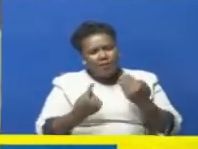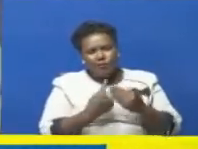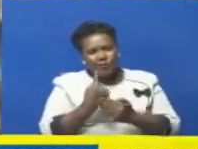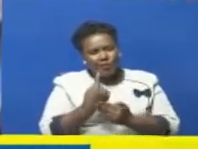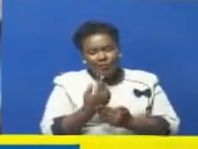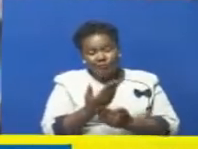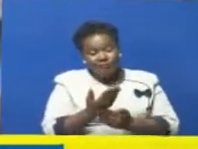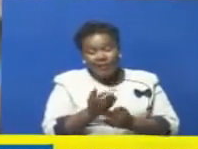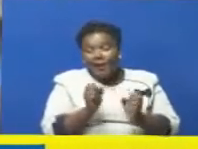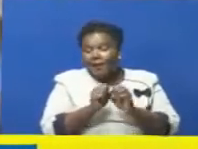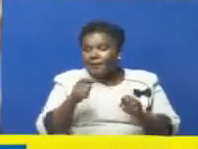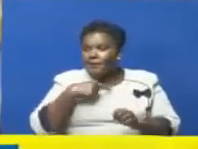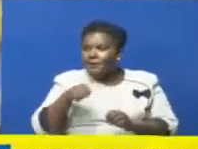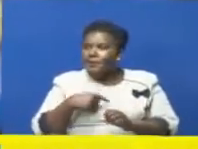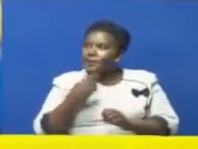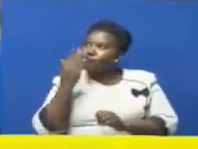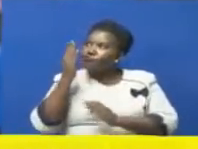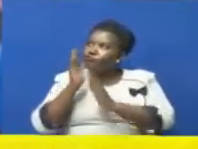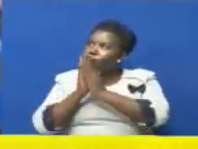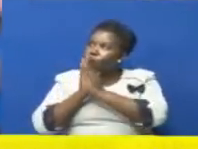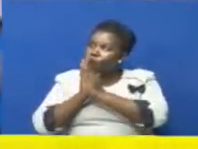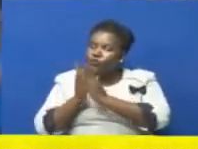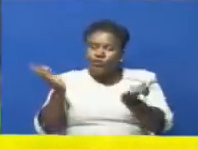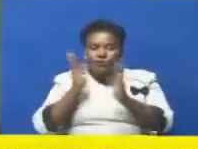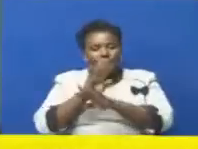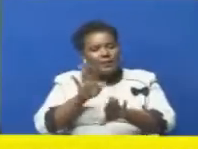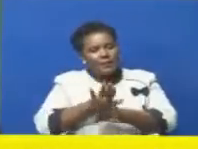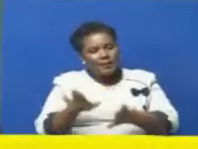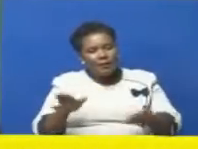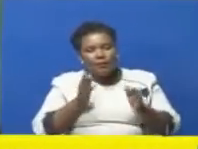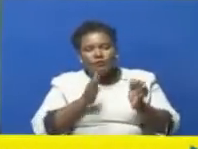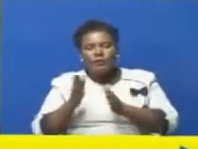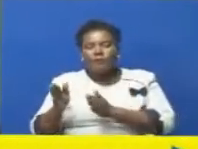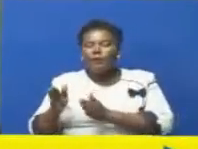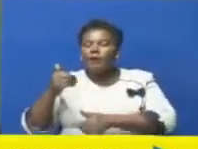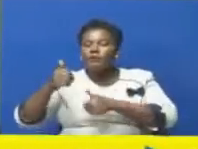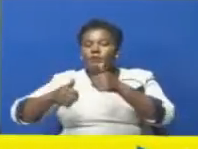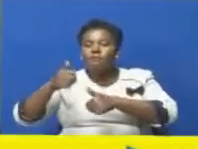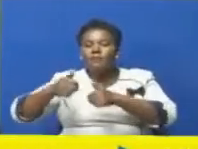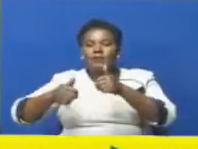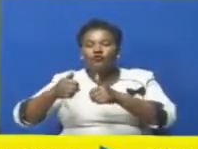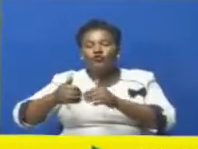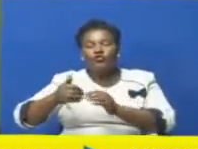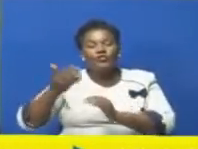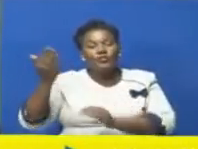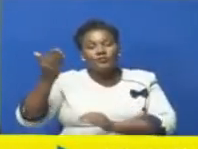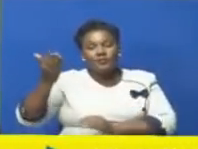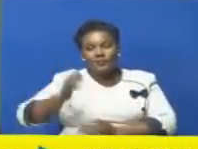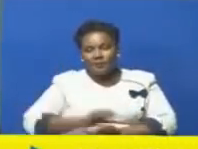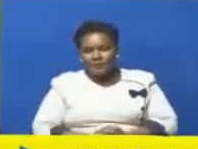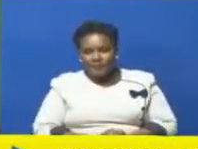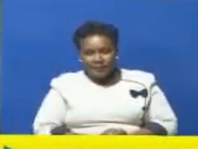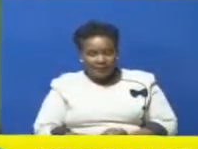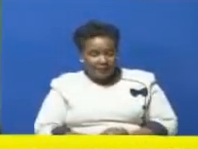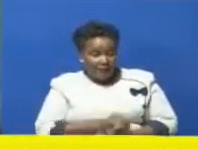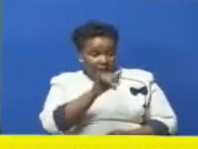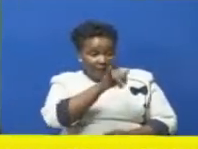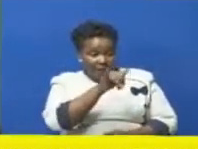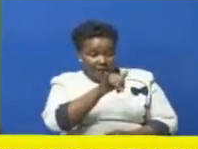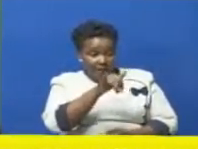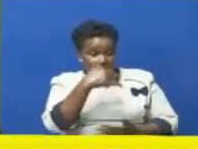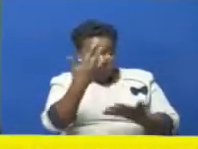budi kumshukuru Mungu, tumemaliza wote salama, tunajipanga kwa mchezo unaofuata. Kwa matokeo hayo Yanga inafikisha